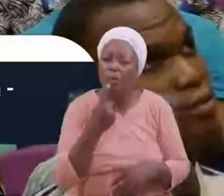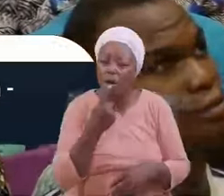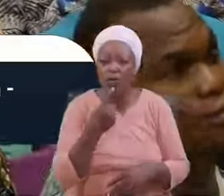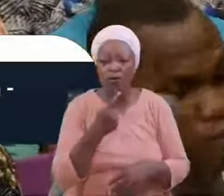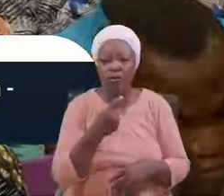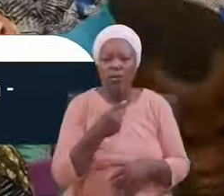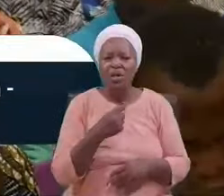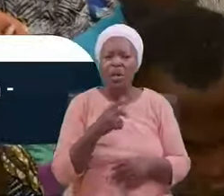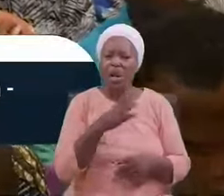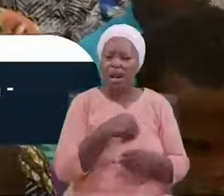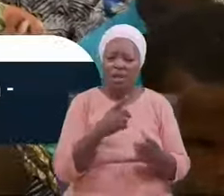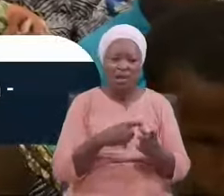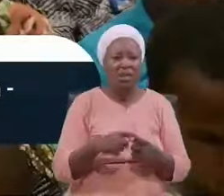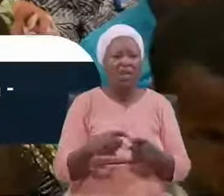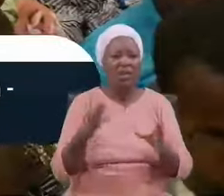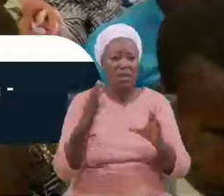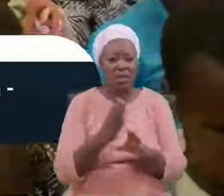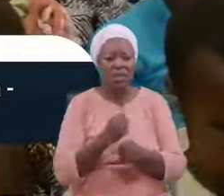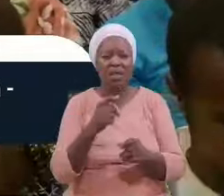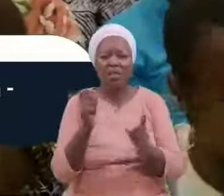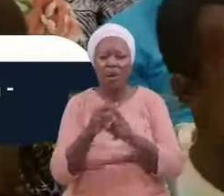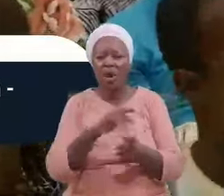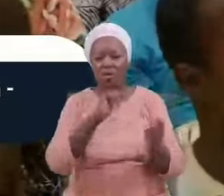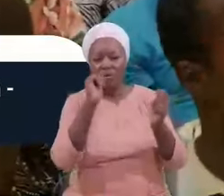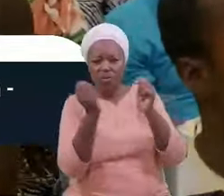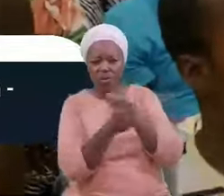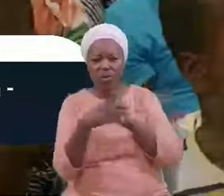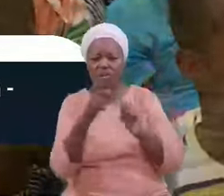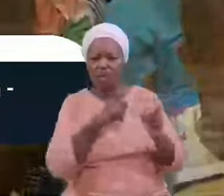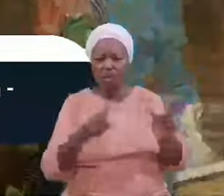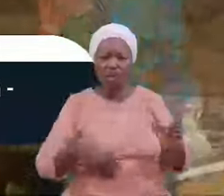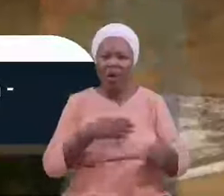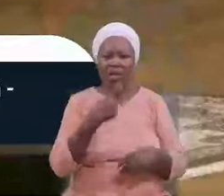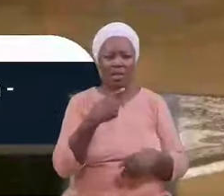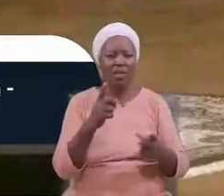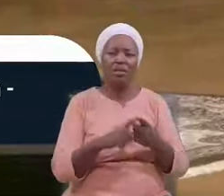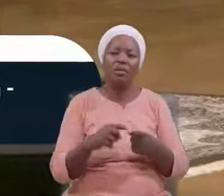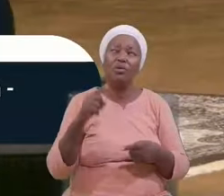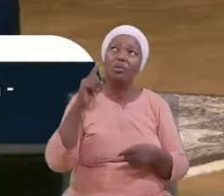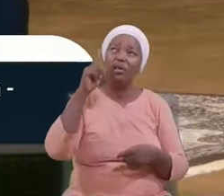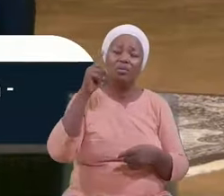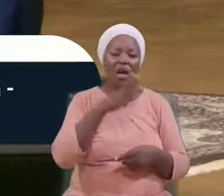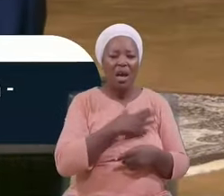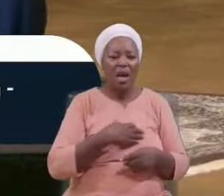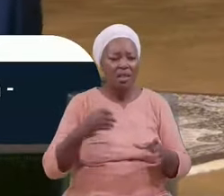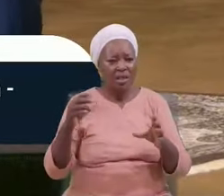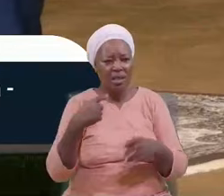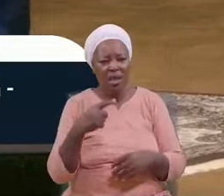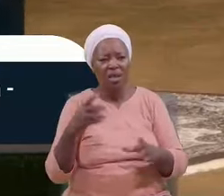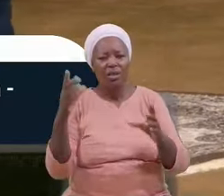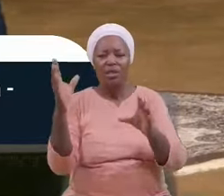Osée 14, verset Osée 14, verset